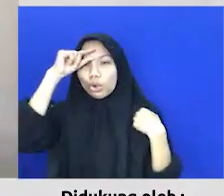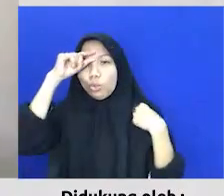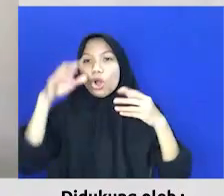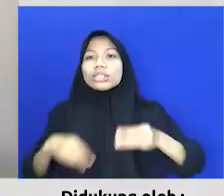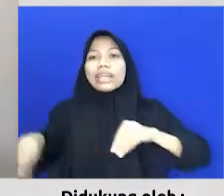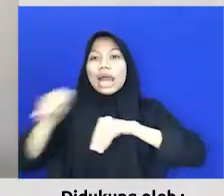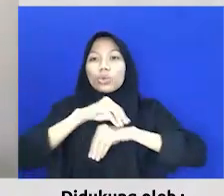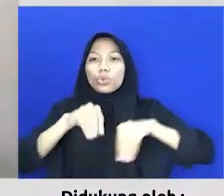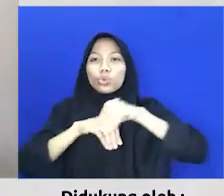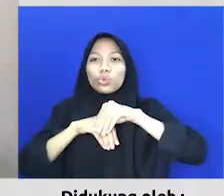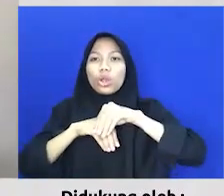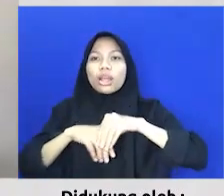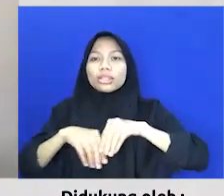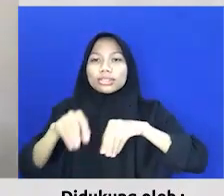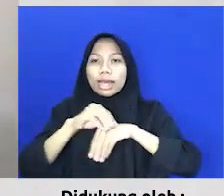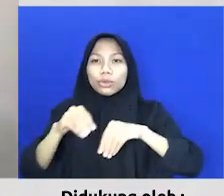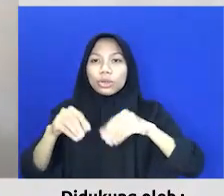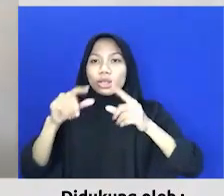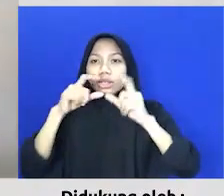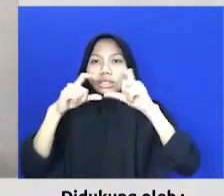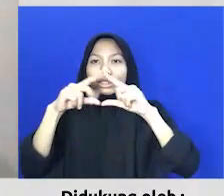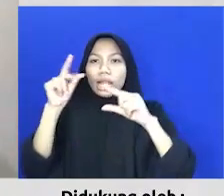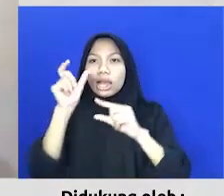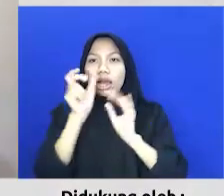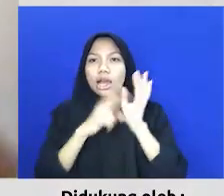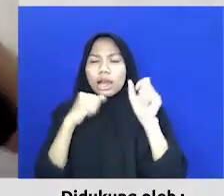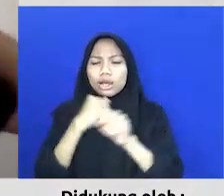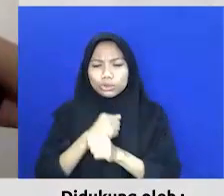sampai akhirnya muncul pertanyaan, lalu apa yang terjadi dengan kita kenapa kita sekarang